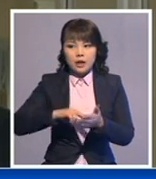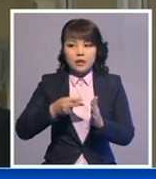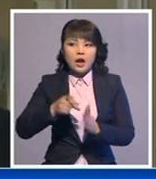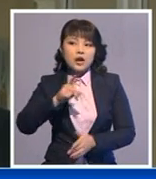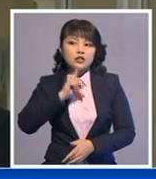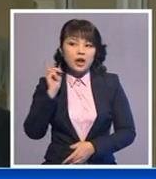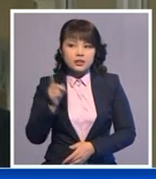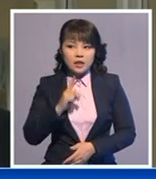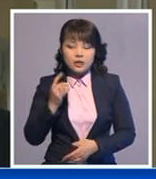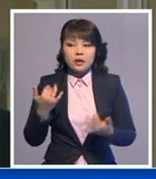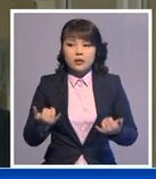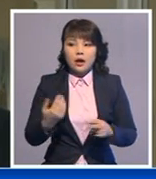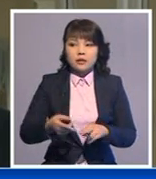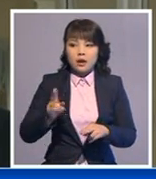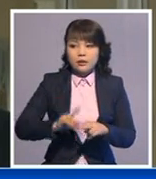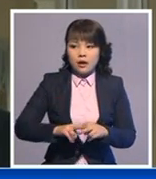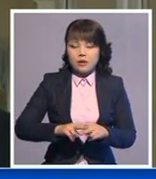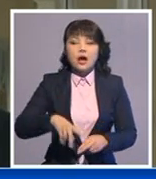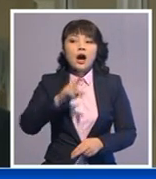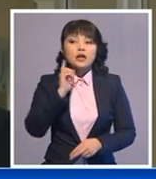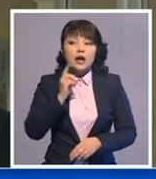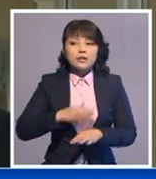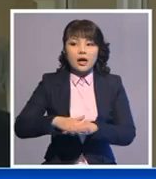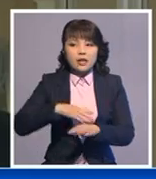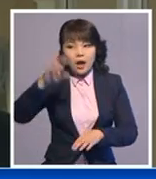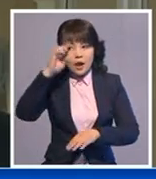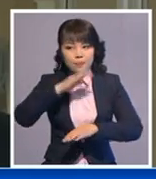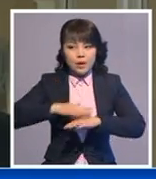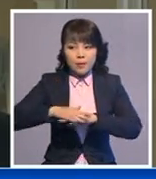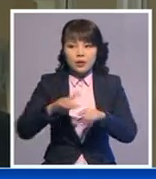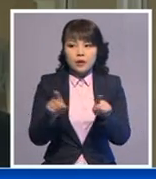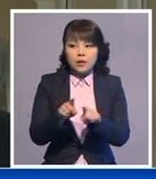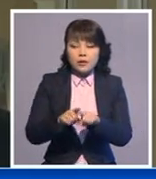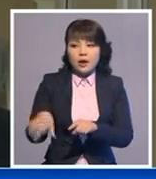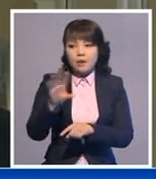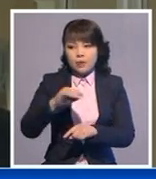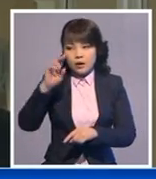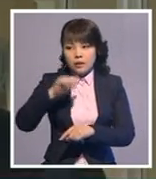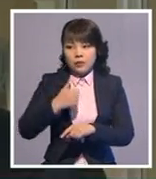Енді сол себептен де бұл жастар бүгінгі күні мемлекеттің, мемлекет басшысының толық қамқорлығында.